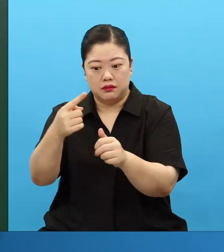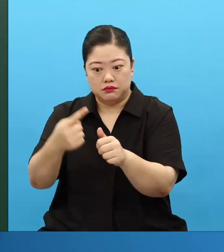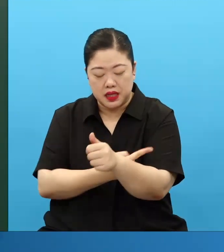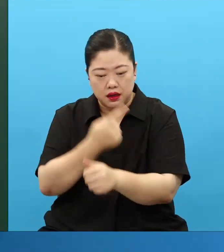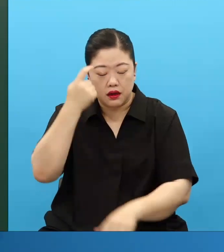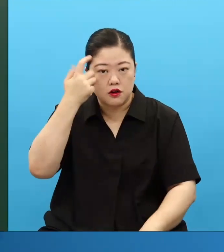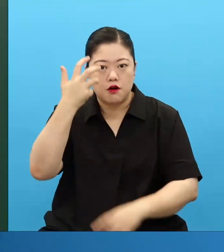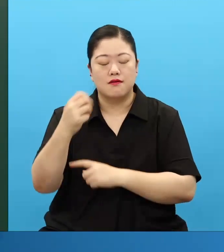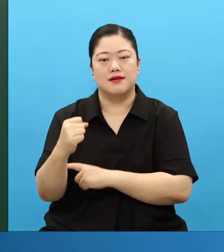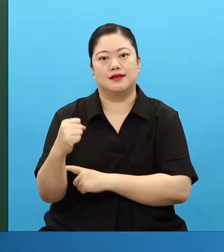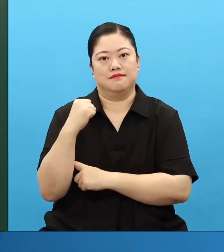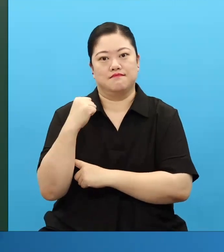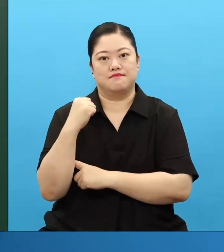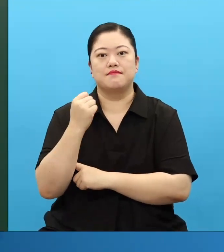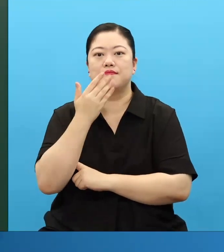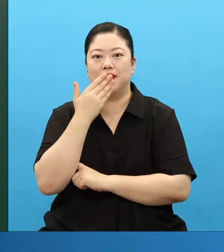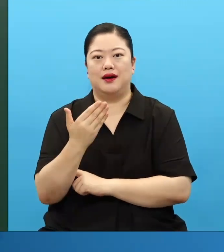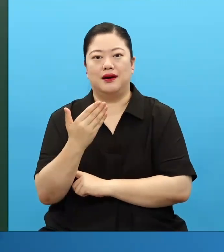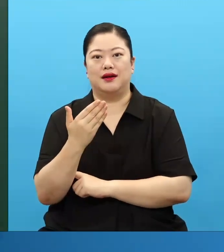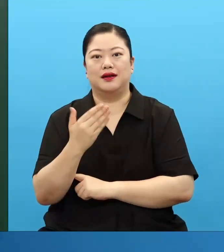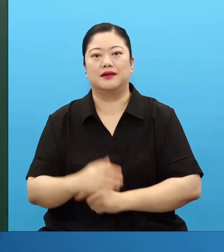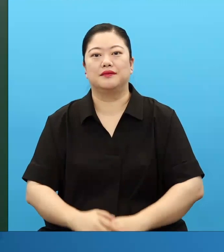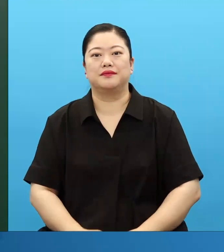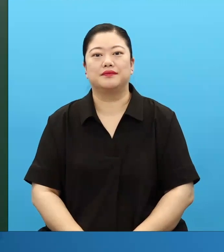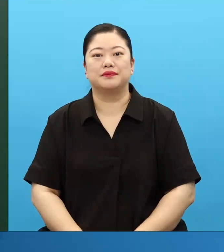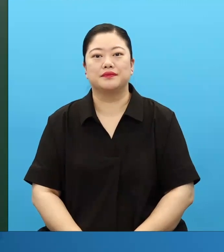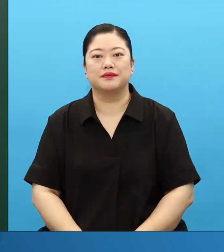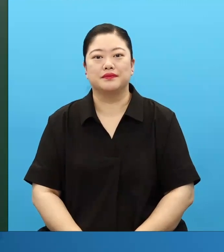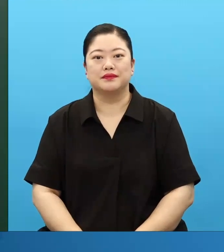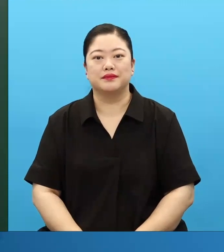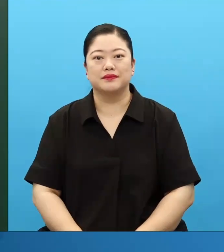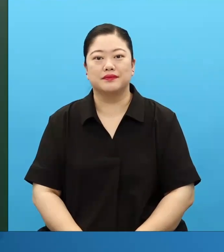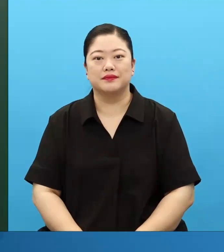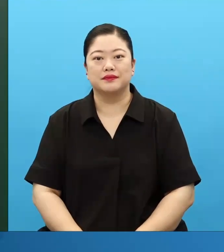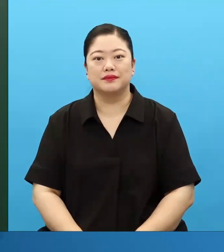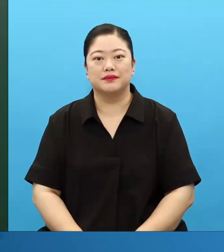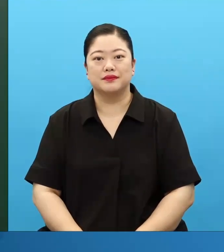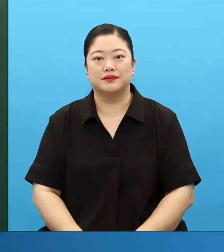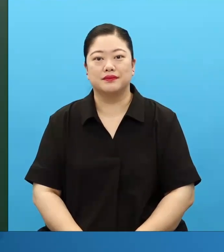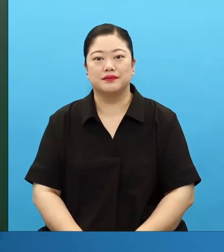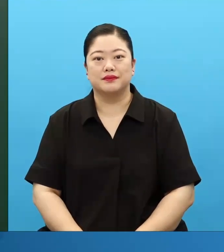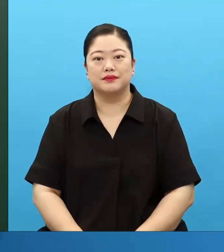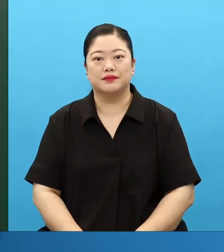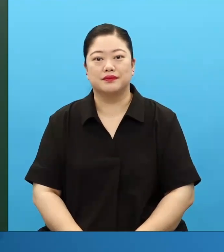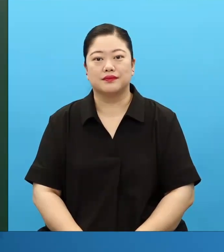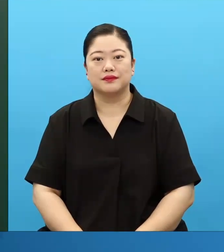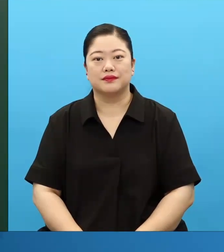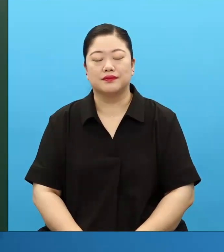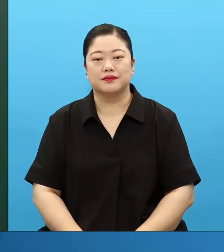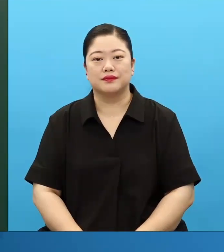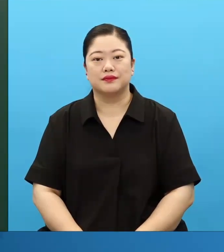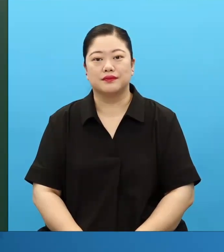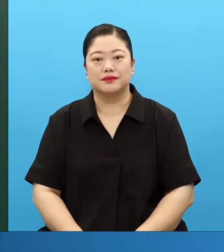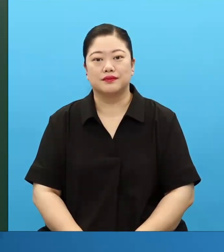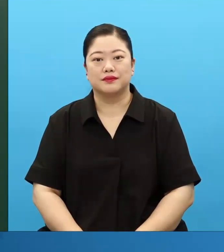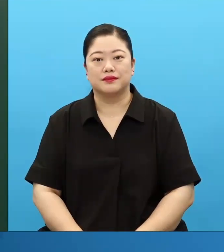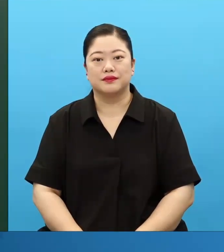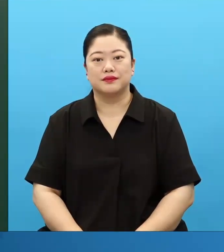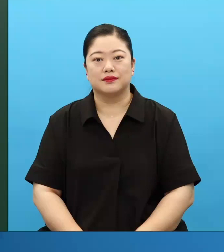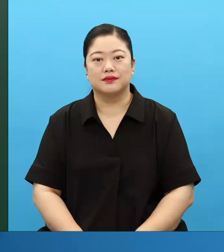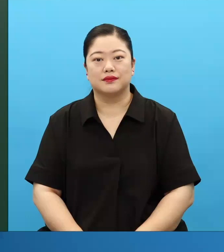1,000 membership, our church officers did not 그걸 follow at 보면서 all. 이야 참 교회 무섭다 싶습니다. Looking at that, I said the church truly is a fearsome place. 오히려 왜 그